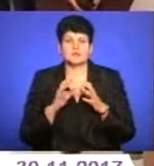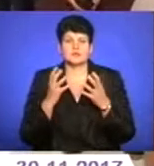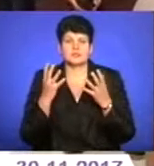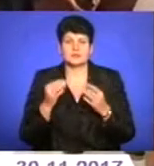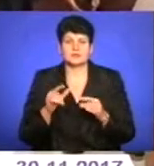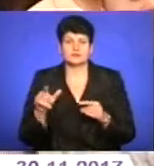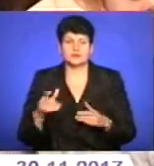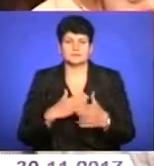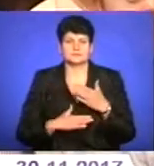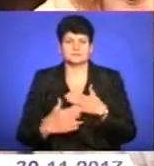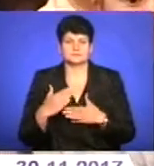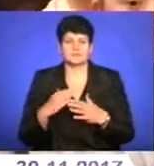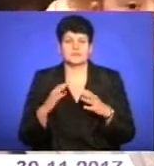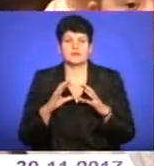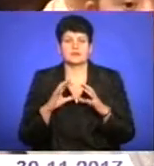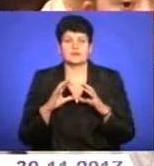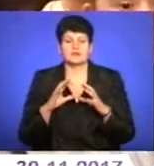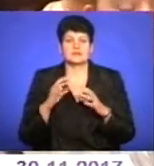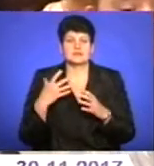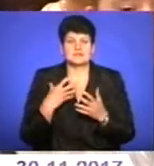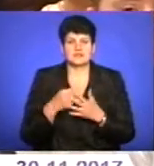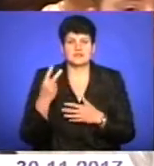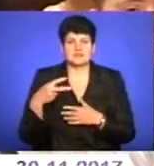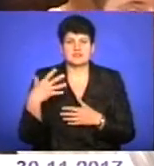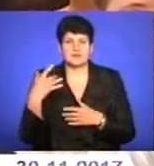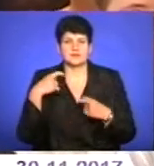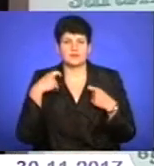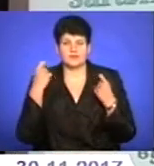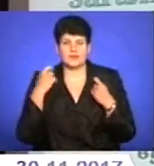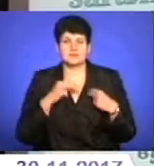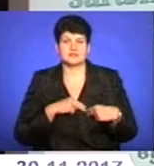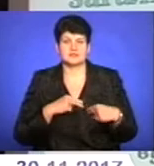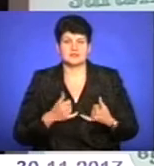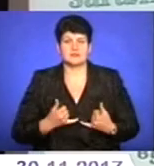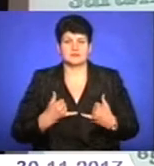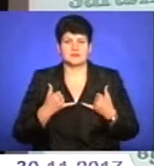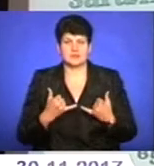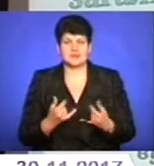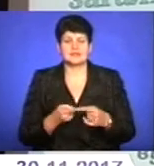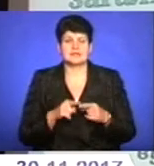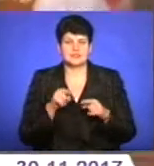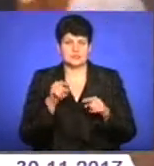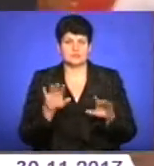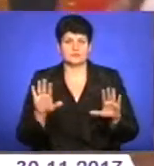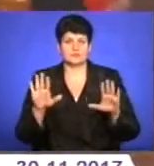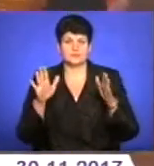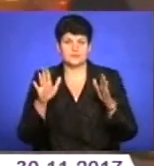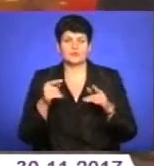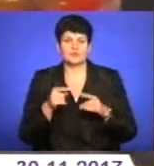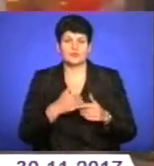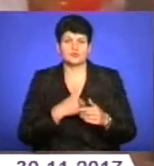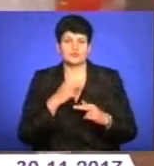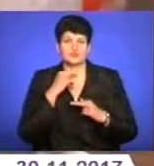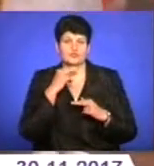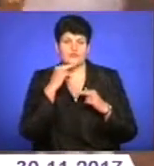день людей з інвалідністю. Свій 25-й ювілей працівники спеціальної школи присвятили саме цій події. Таким чином хочуть